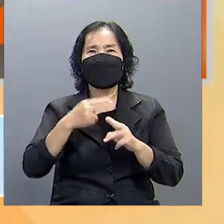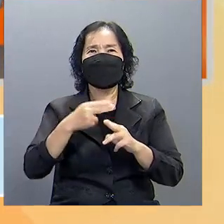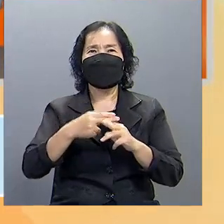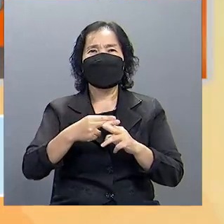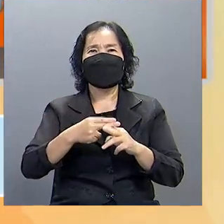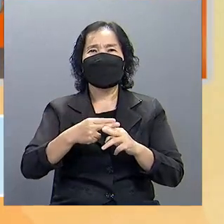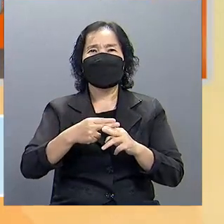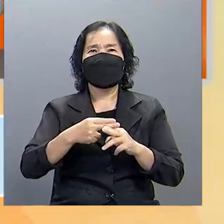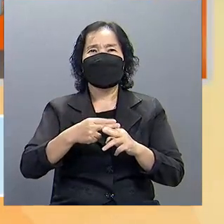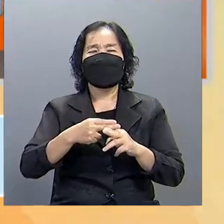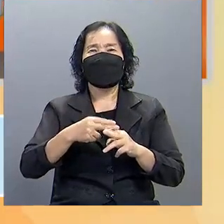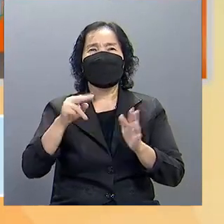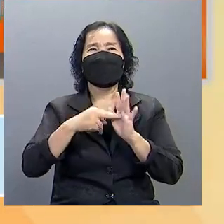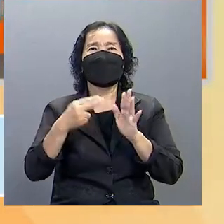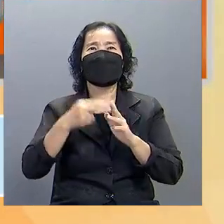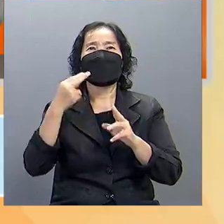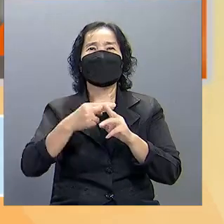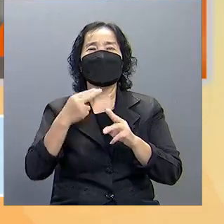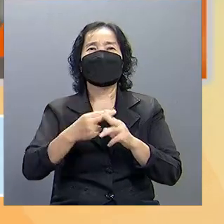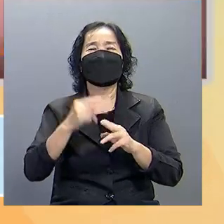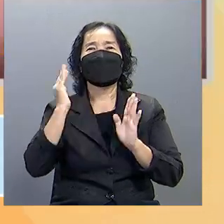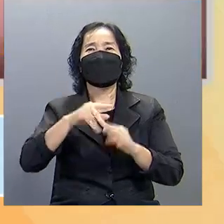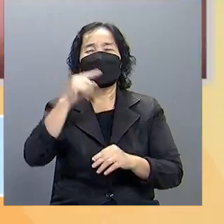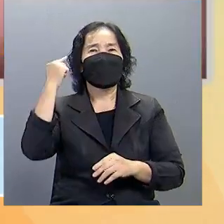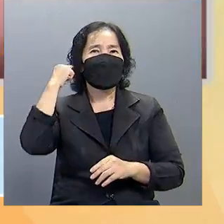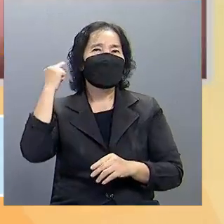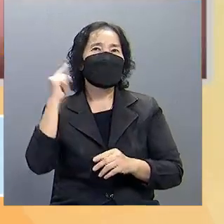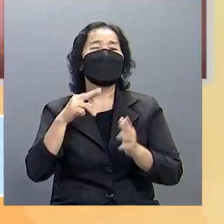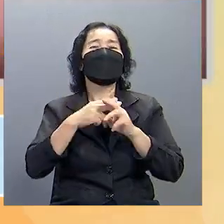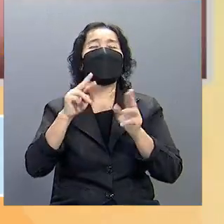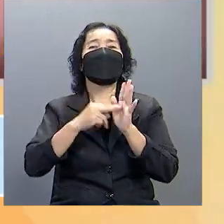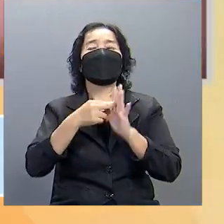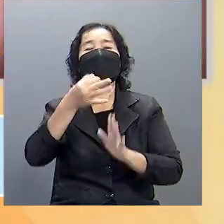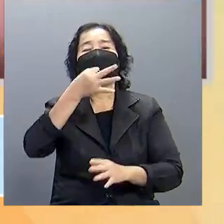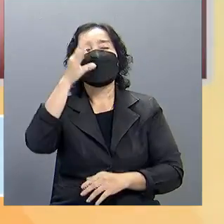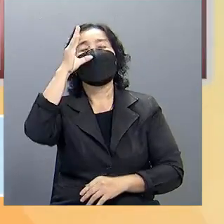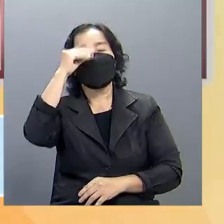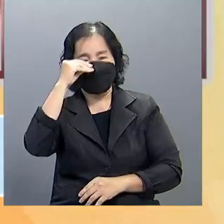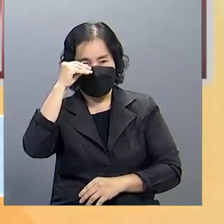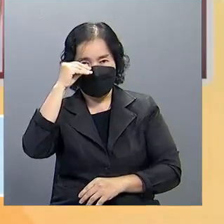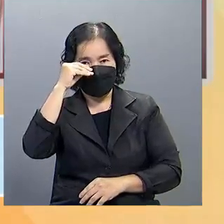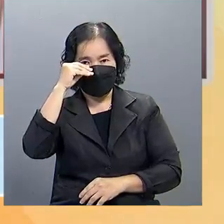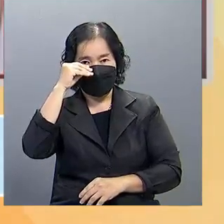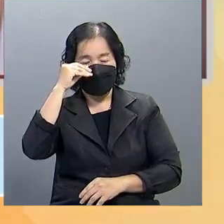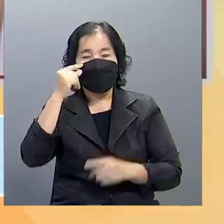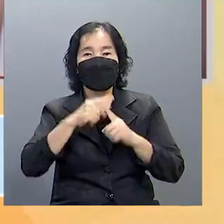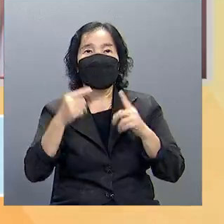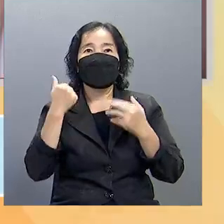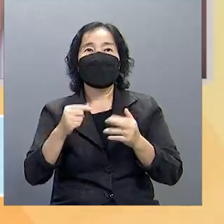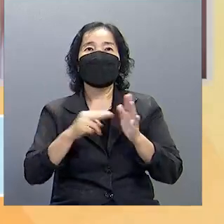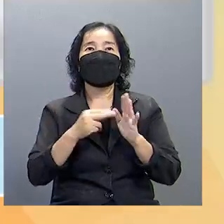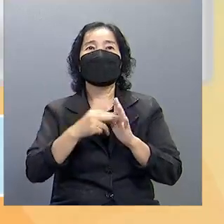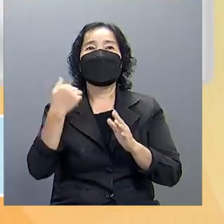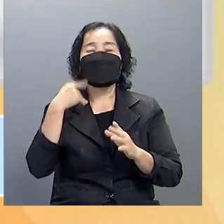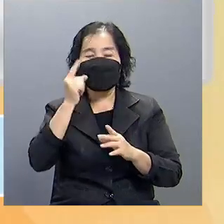จะเห็นว่าชื่อสิทธิ์อันเนี่ยมันก็น่าจะคุณค่าเหมือนยานอนหลับอ้าวมากินยานอนหลับเลยล่ะครับชื่อที่แต่ก่อนเราจะคุ้นเคยอย่างแวเลี่ยมแบบเยี่ยม